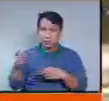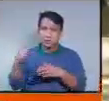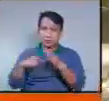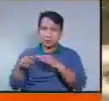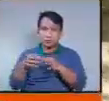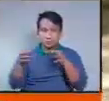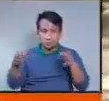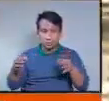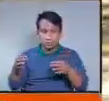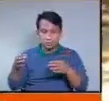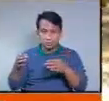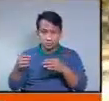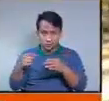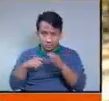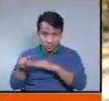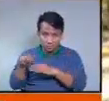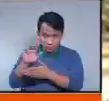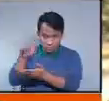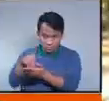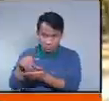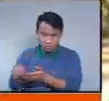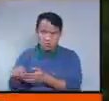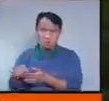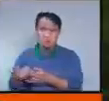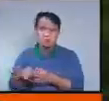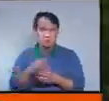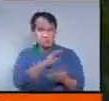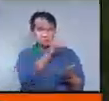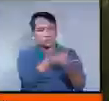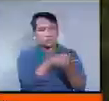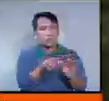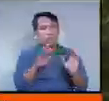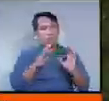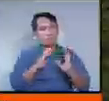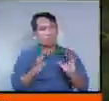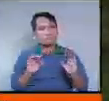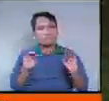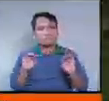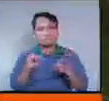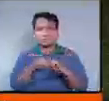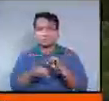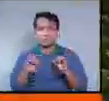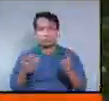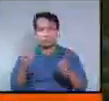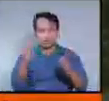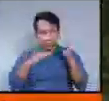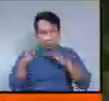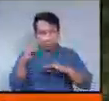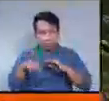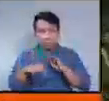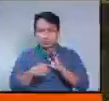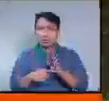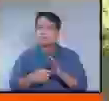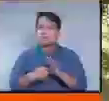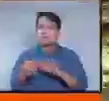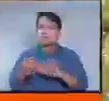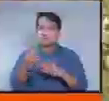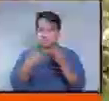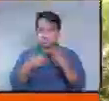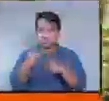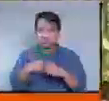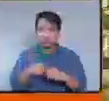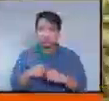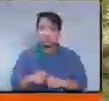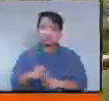center. Kinumusta natin sila, kumusta yung kalagayan nila. Sabi naman nila, so far wala silang problema doon sa pagkain,